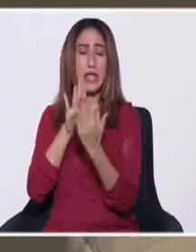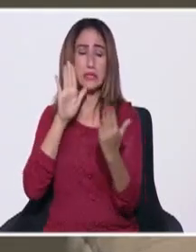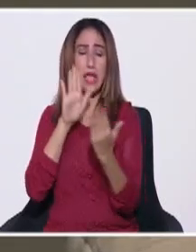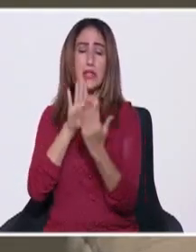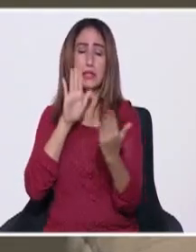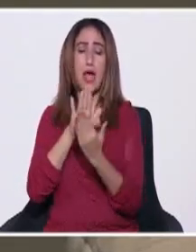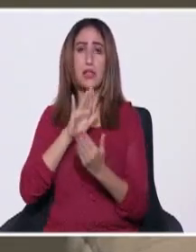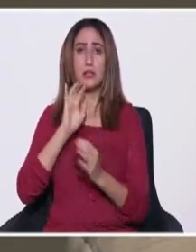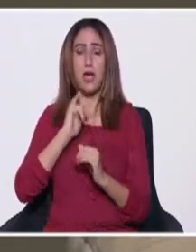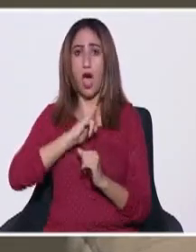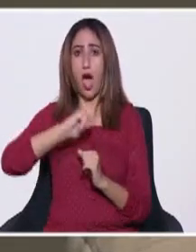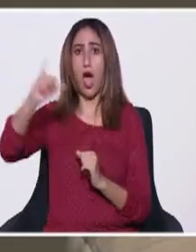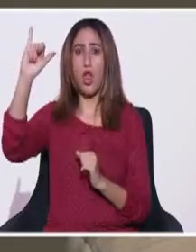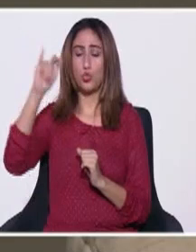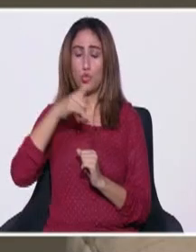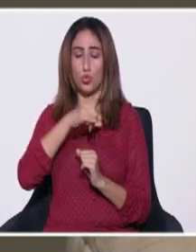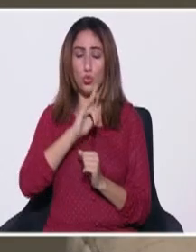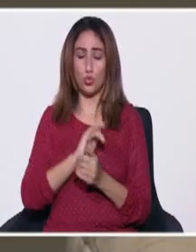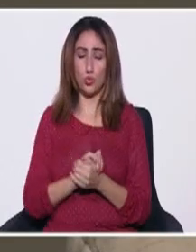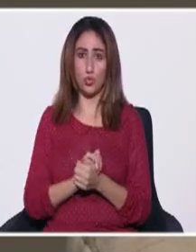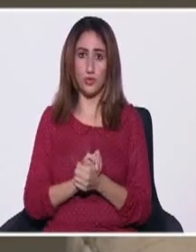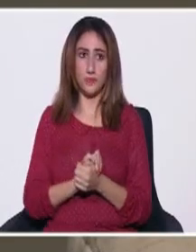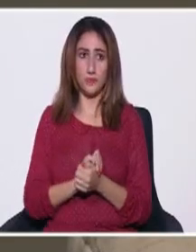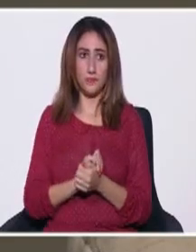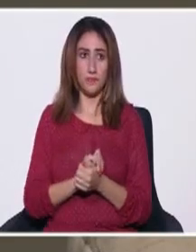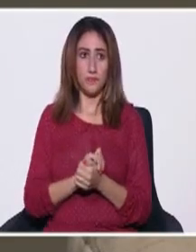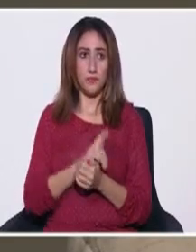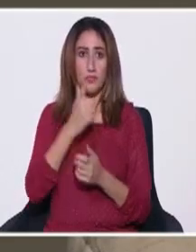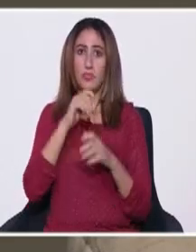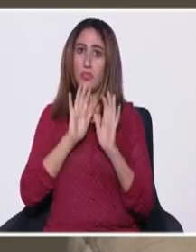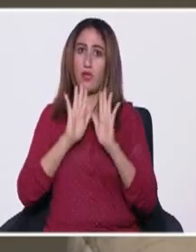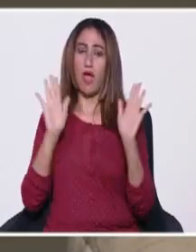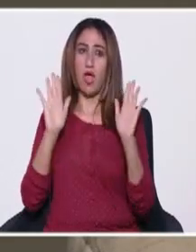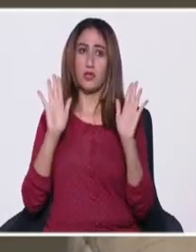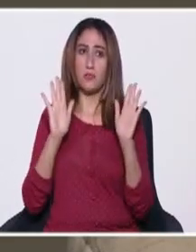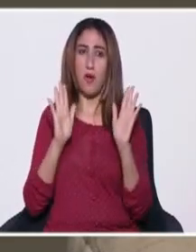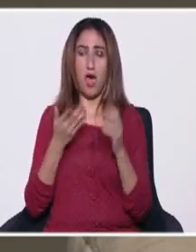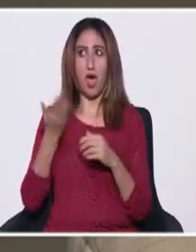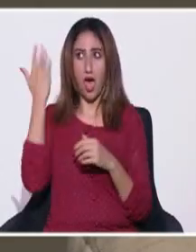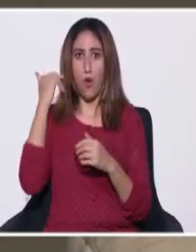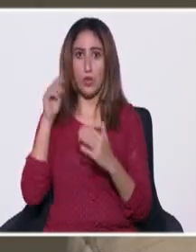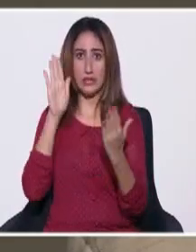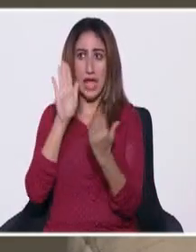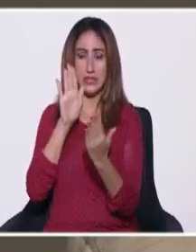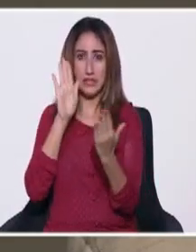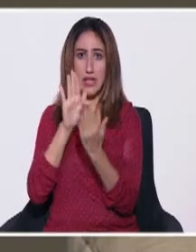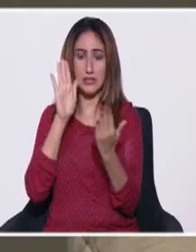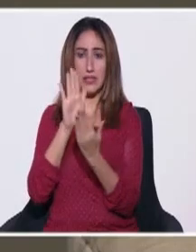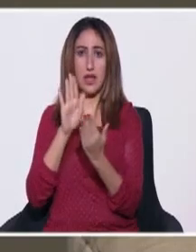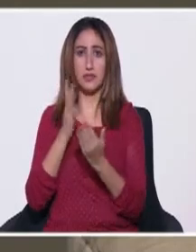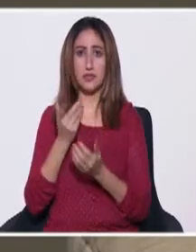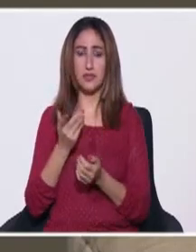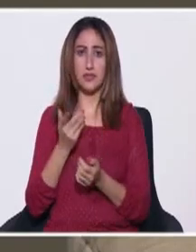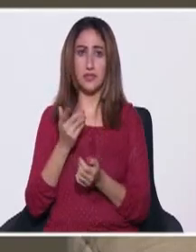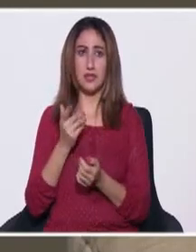فعلا بدات يعني فتره من حياتي انه ايه خلاص بقى الامور ما بقتش فيها الحده دي.